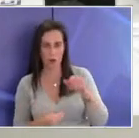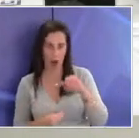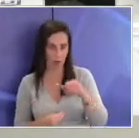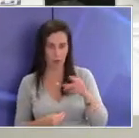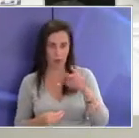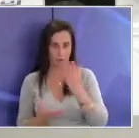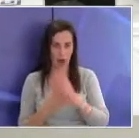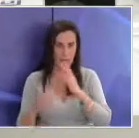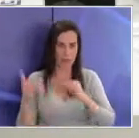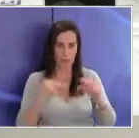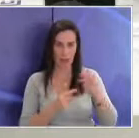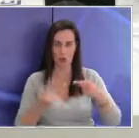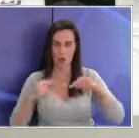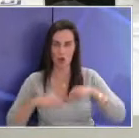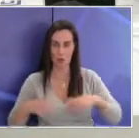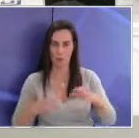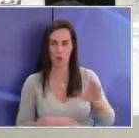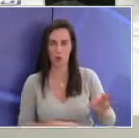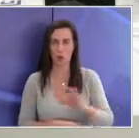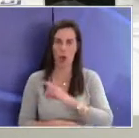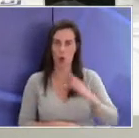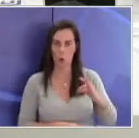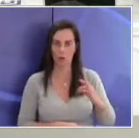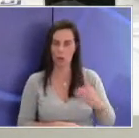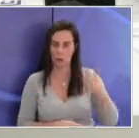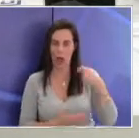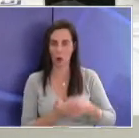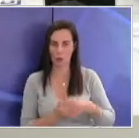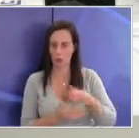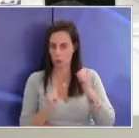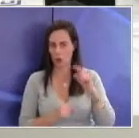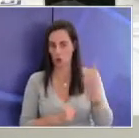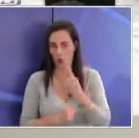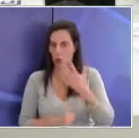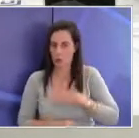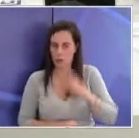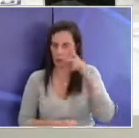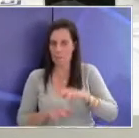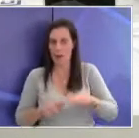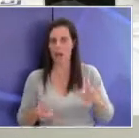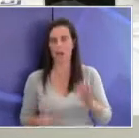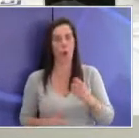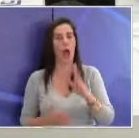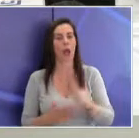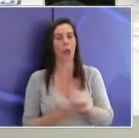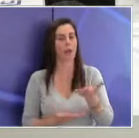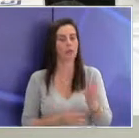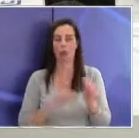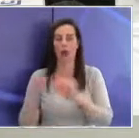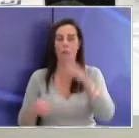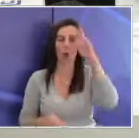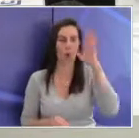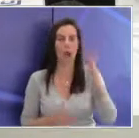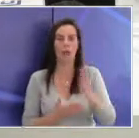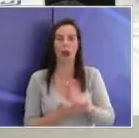שאתם מדברים עליו עם יושב ראש המפלגה שלכם, כחלון. אני מניחה שכל אדם רוצה לדעת איפה הוא עומד. אולי תחליט ללכת לליכוד,